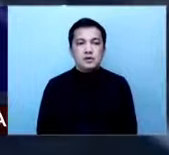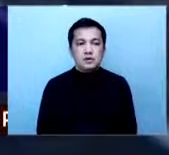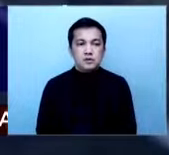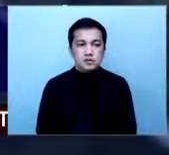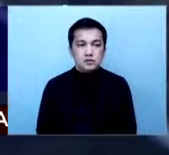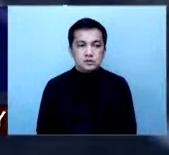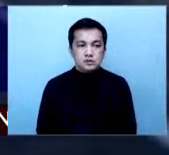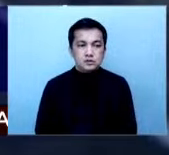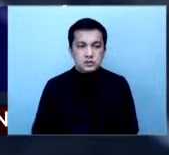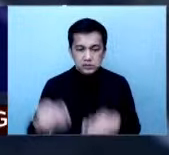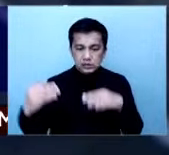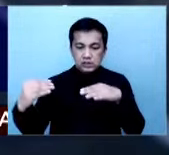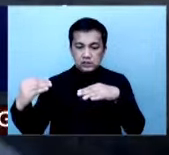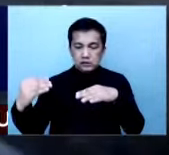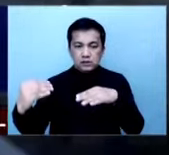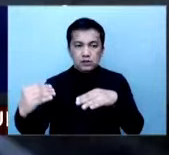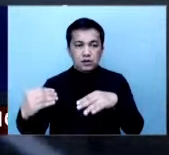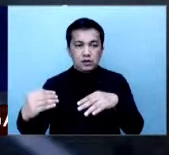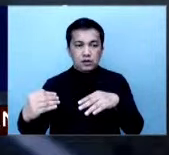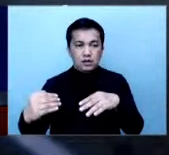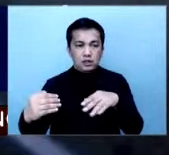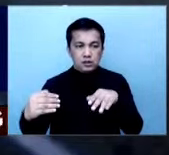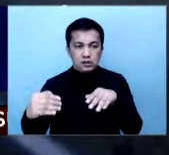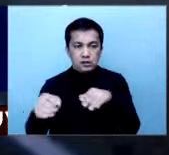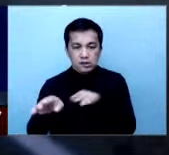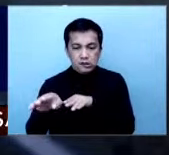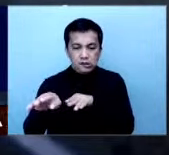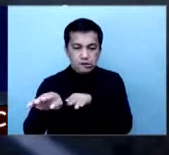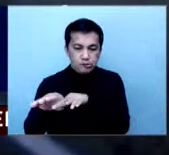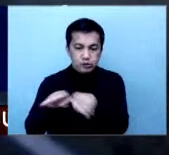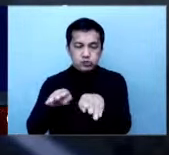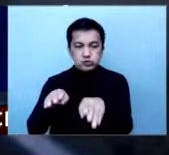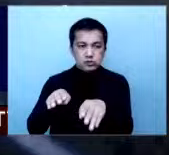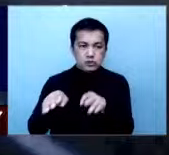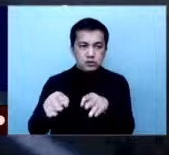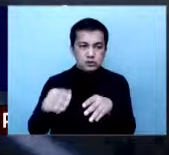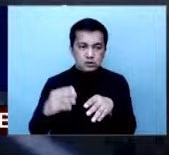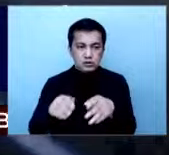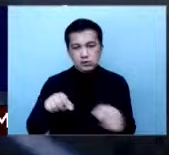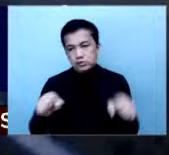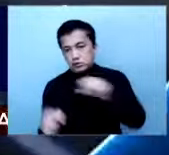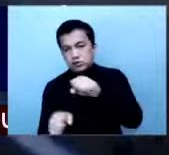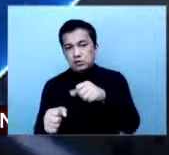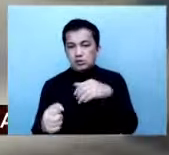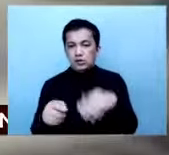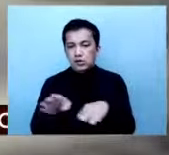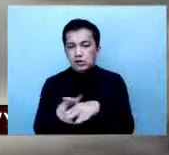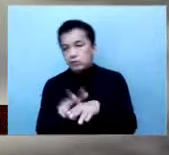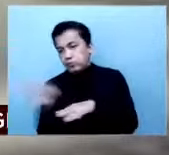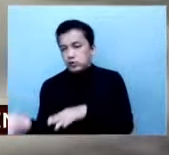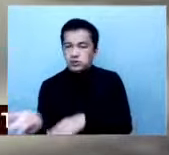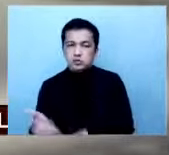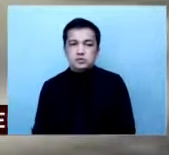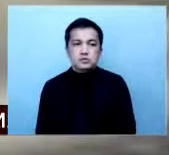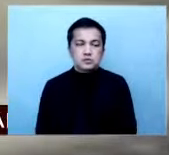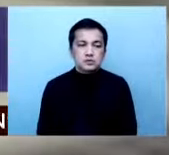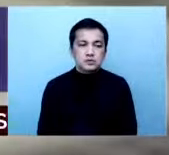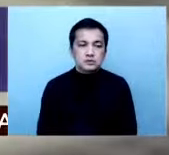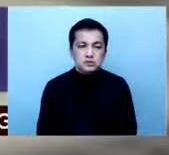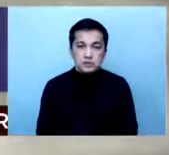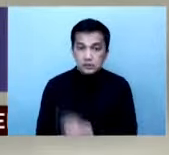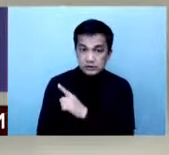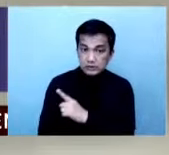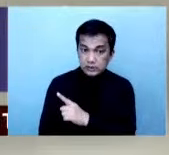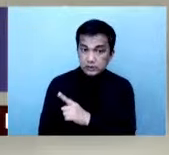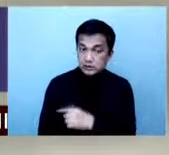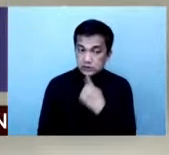SUV sa gilid ng isa pang SUV at binangga nito ang Motor sumemplang ang Rider habang sa Cebu City naman